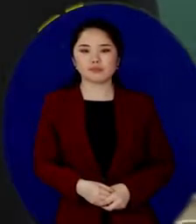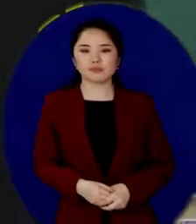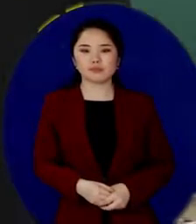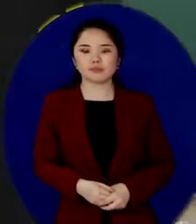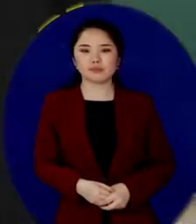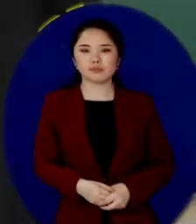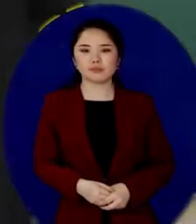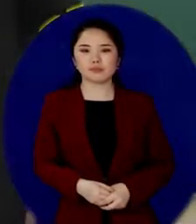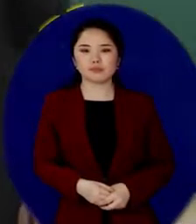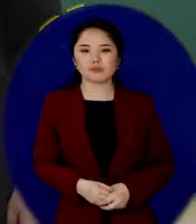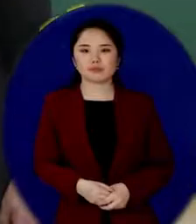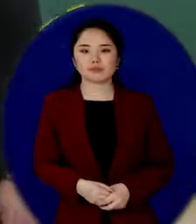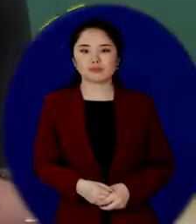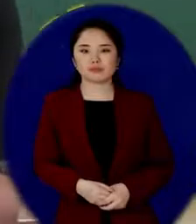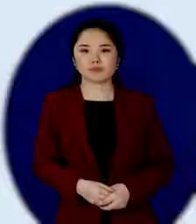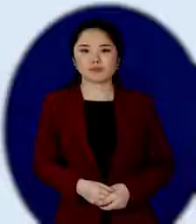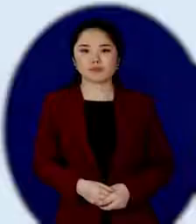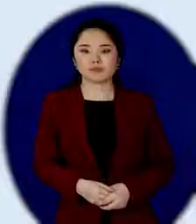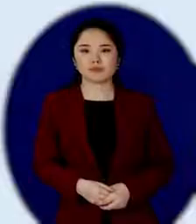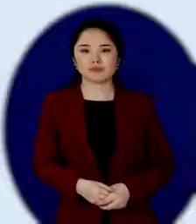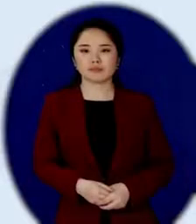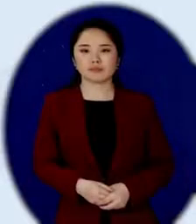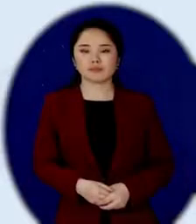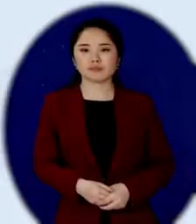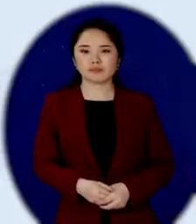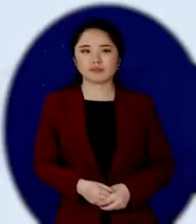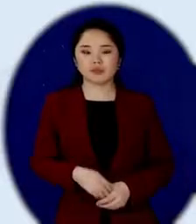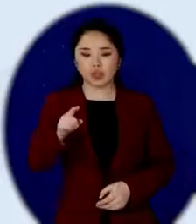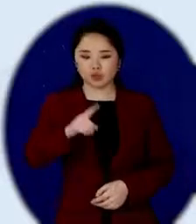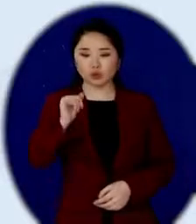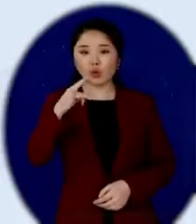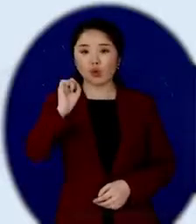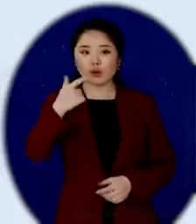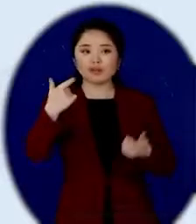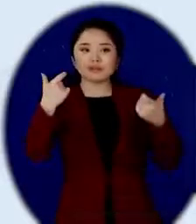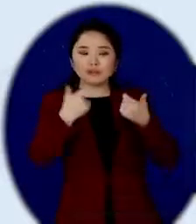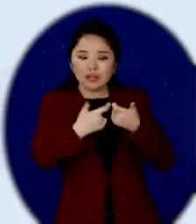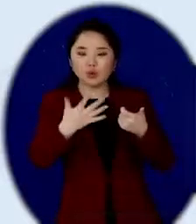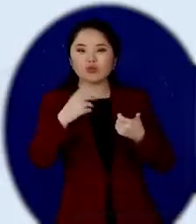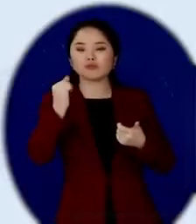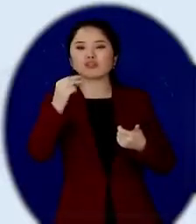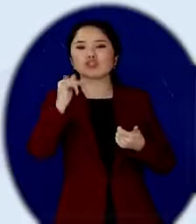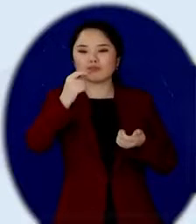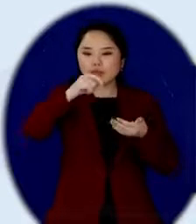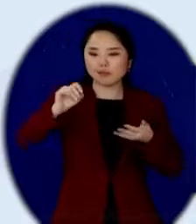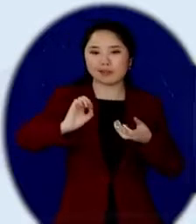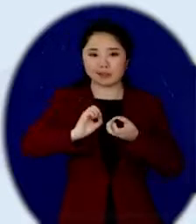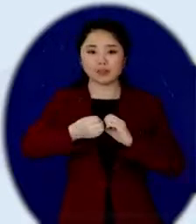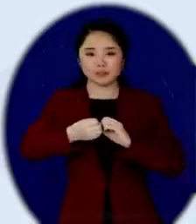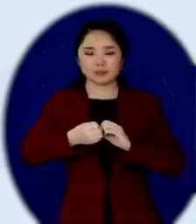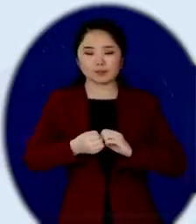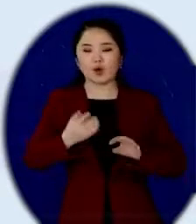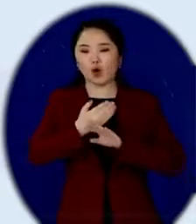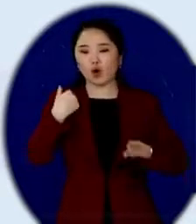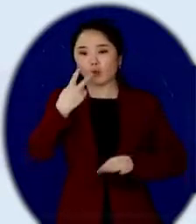За, дэлгэцэнд анхаарлаа хандуулъя. Зураглал тохирсон бичиглэл хийгээрэй. За,